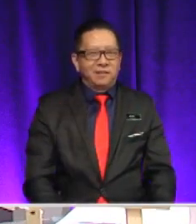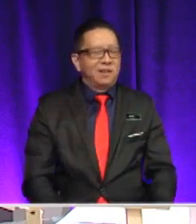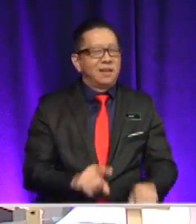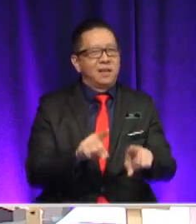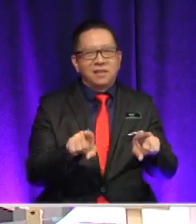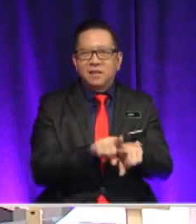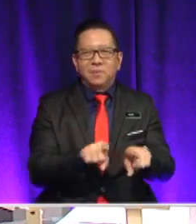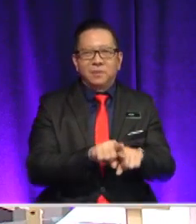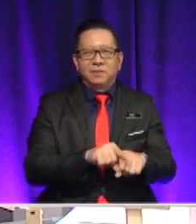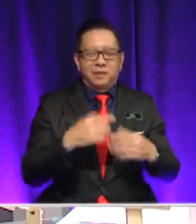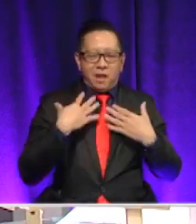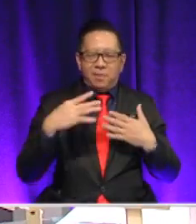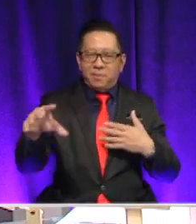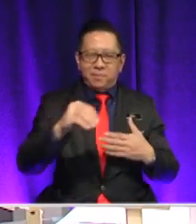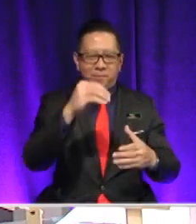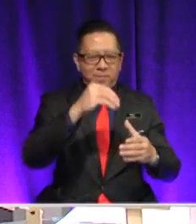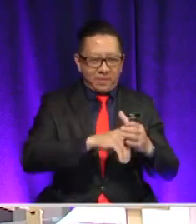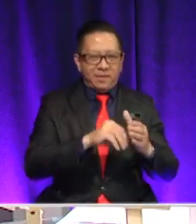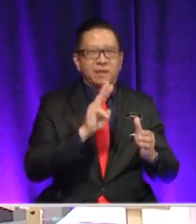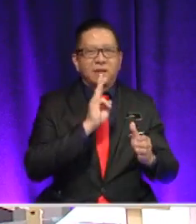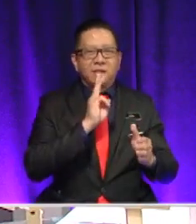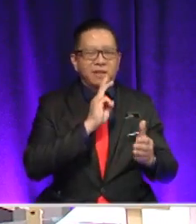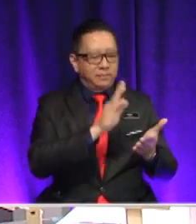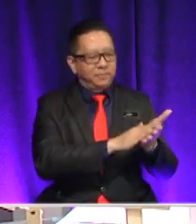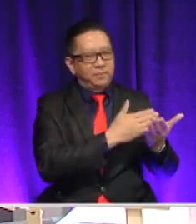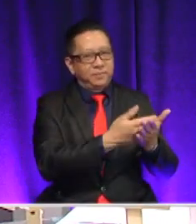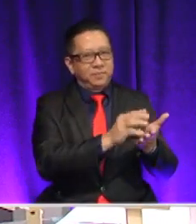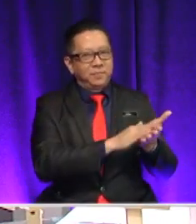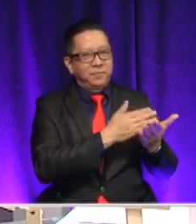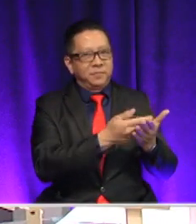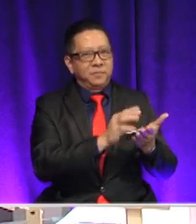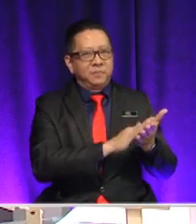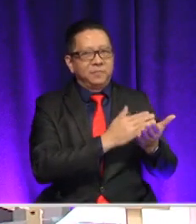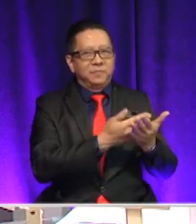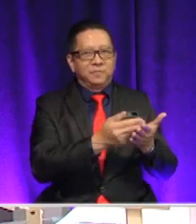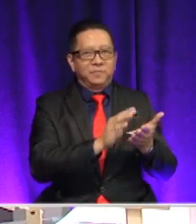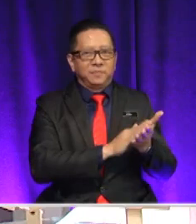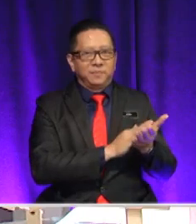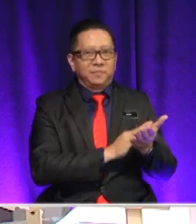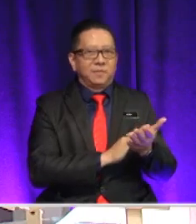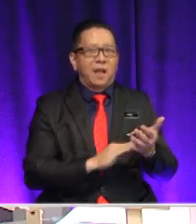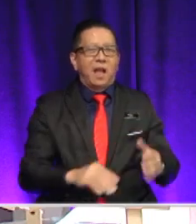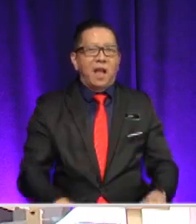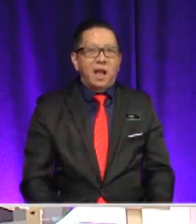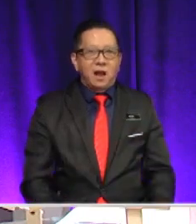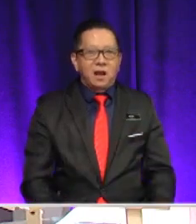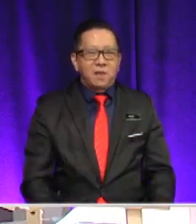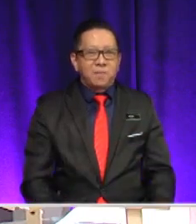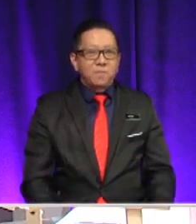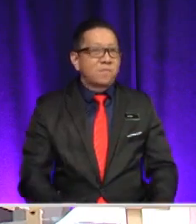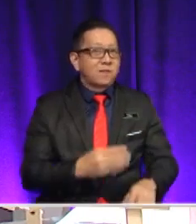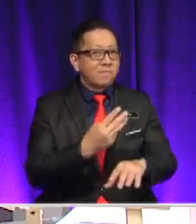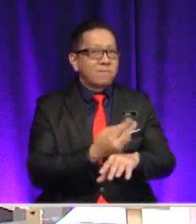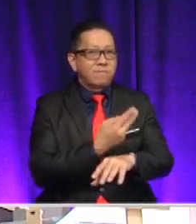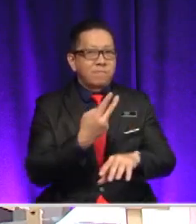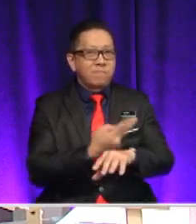baru sapu oke Ada yang seterusnya ya kapan Eh kapas